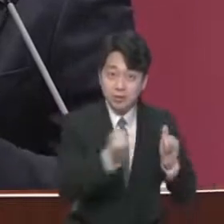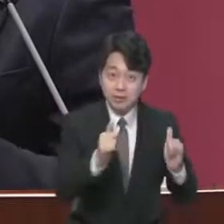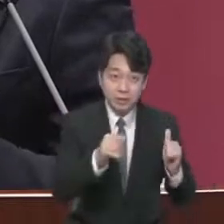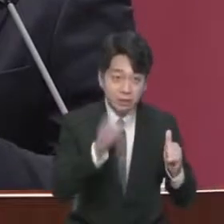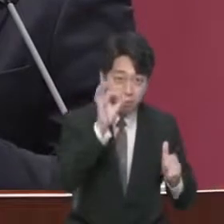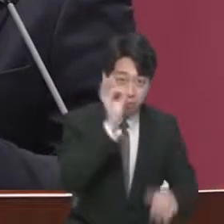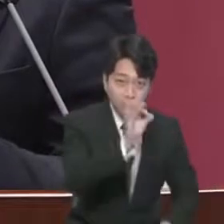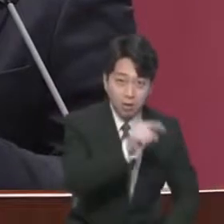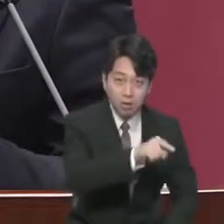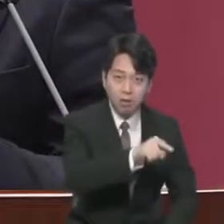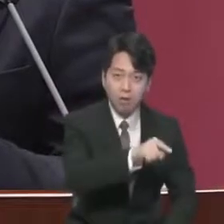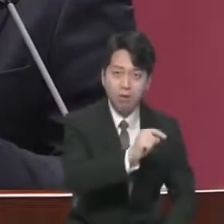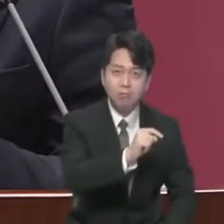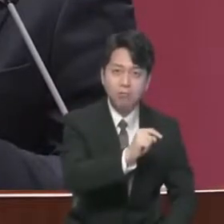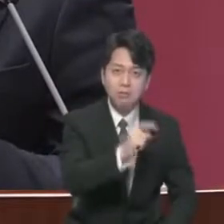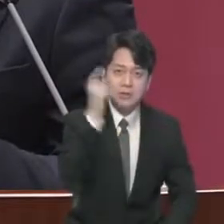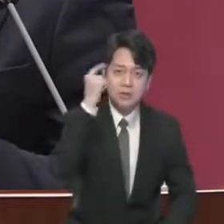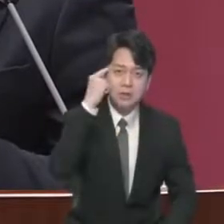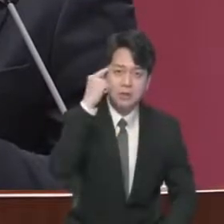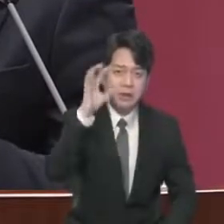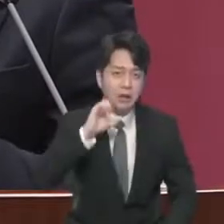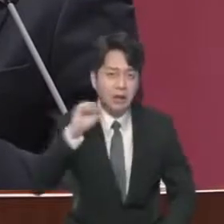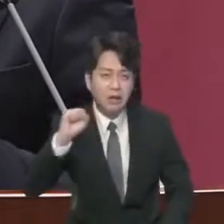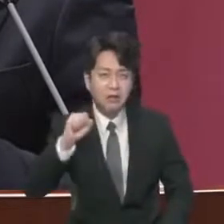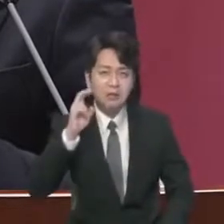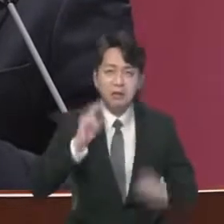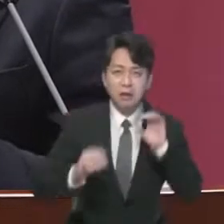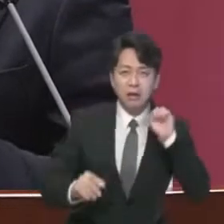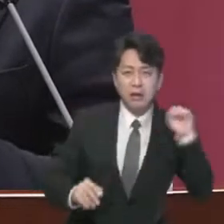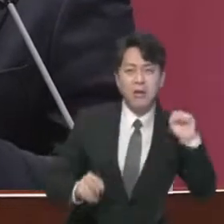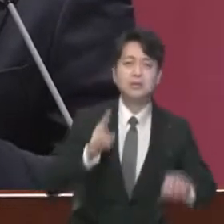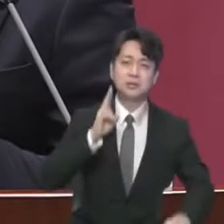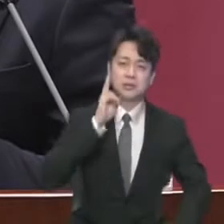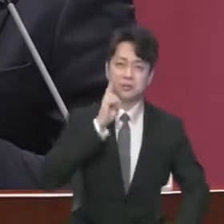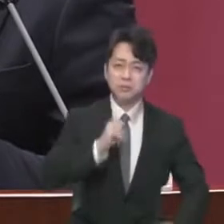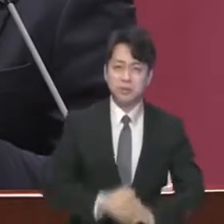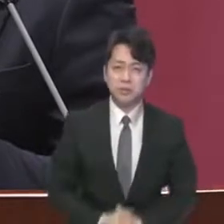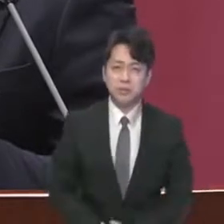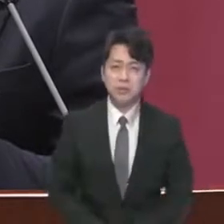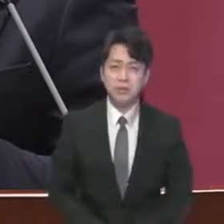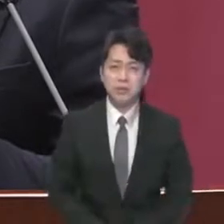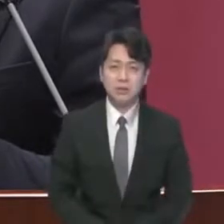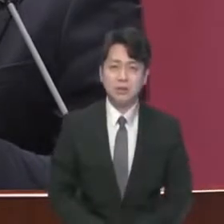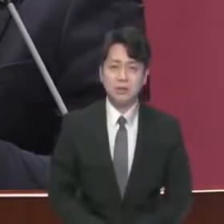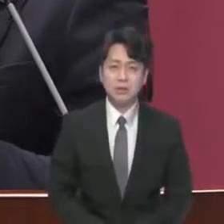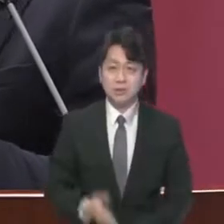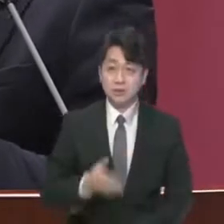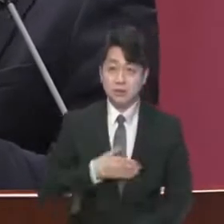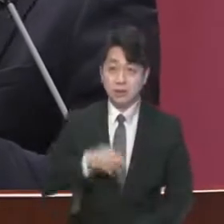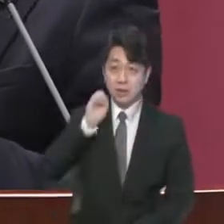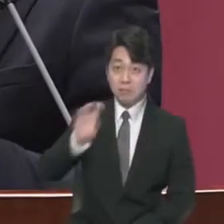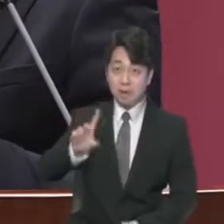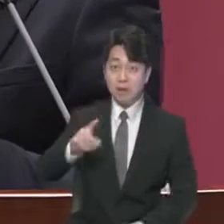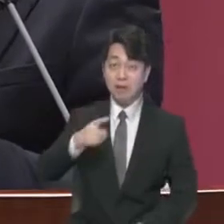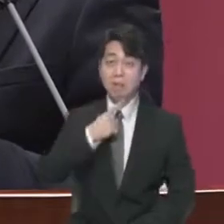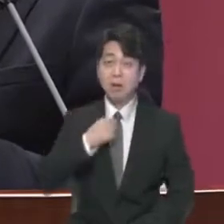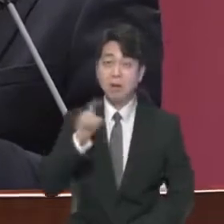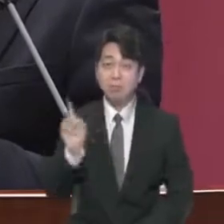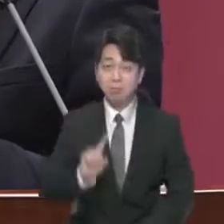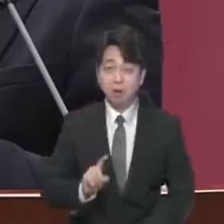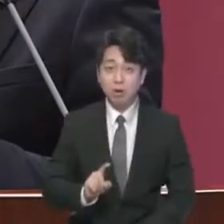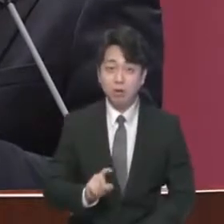게 저는 문제라고 생각을 하고요. 제가 지난달 교육위원회에서 그 부총리님께도 말씀드렸듯이 저는 개인의 성적 지향과 성에